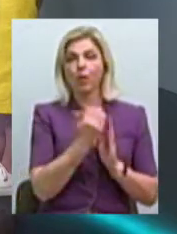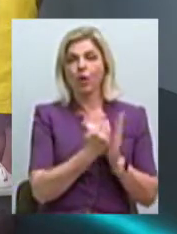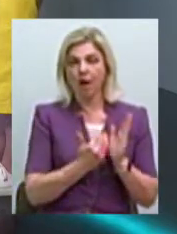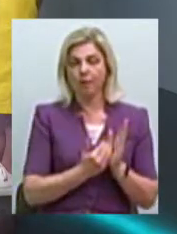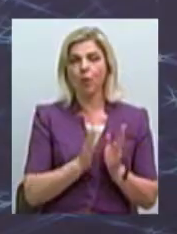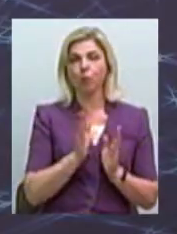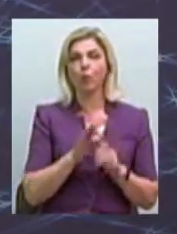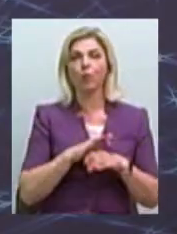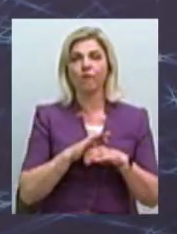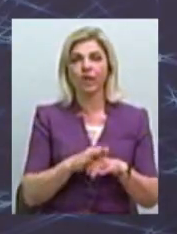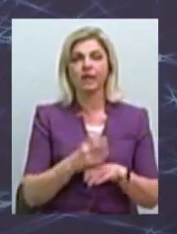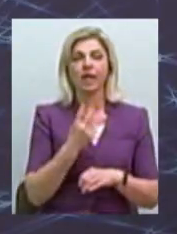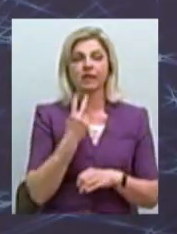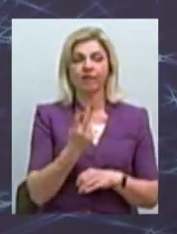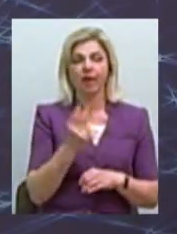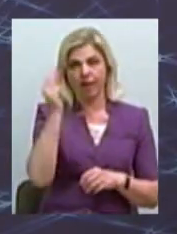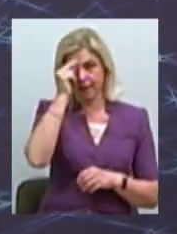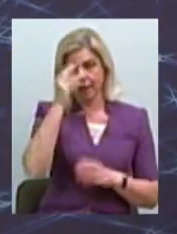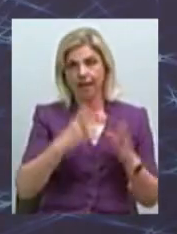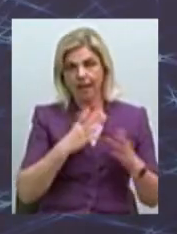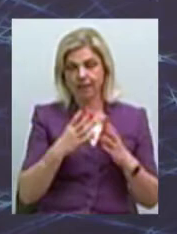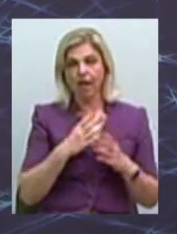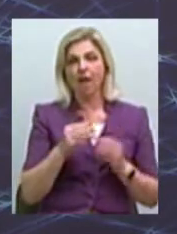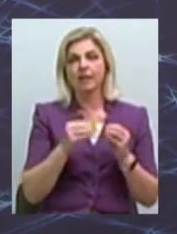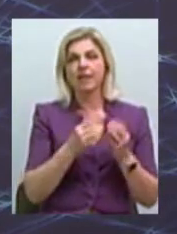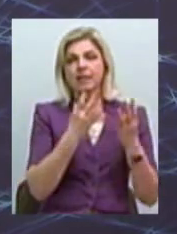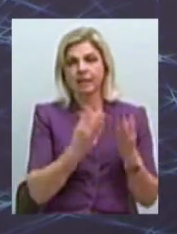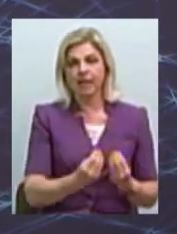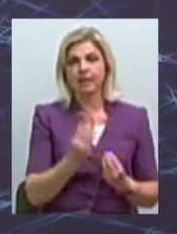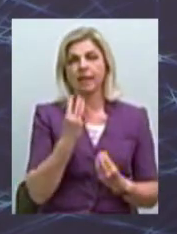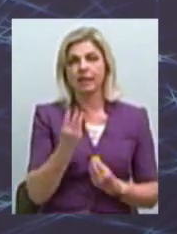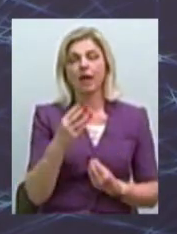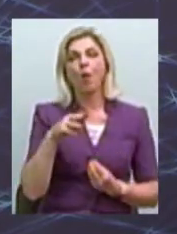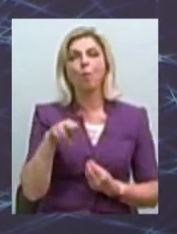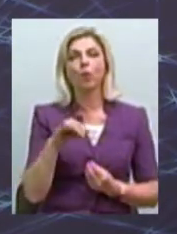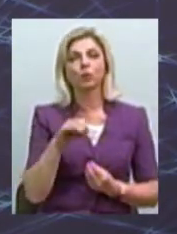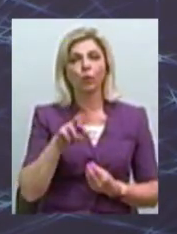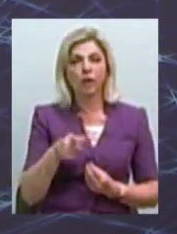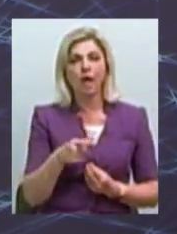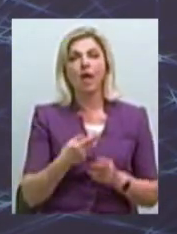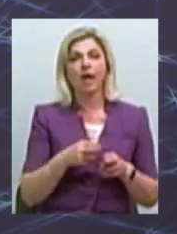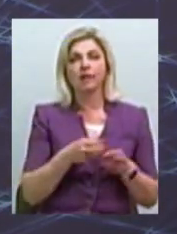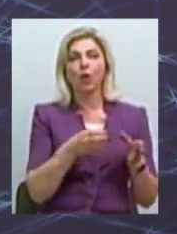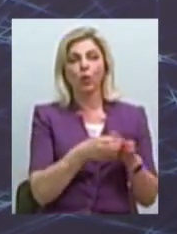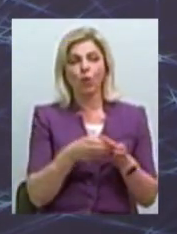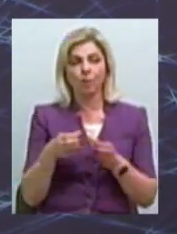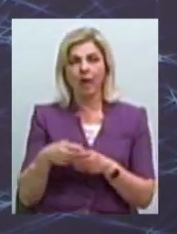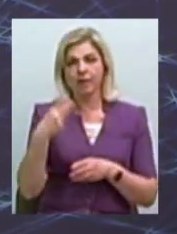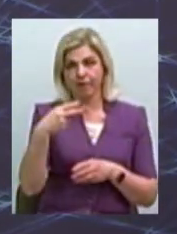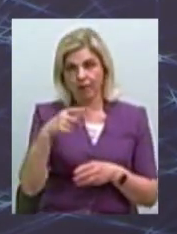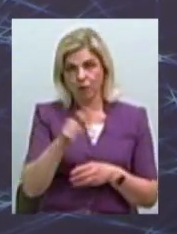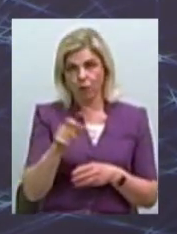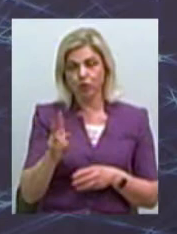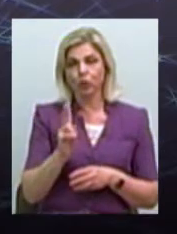передбачається проведення двох тренінгів по 10 днів і по 3 модулі. Тобто дана категорія осіб, да, ці 20 осіб, які